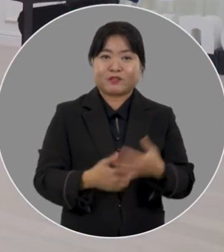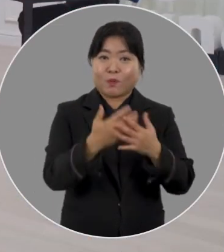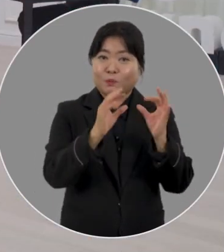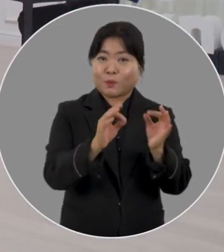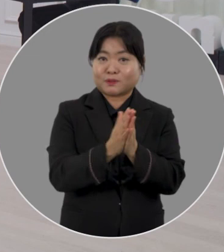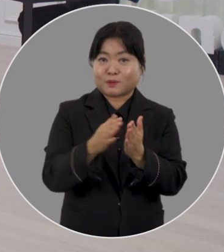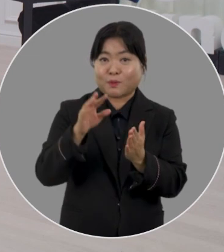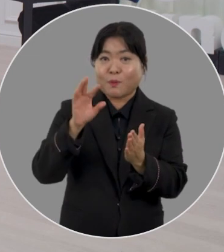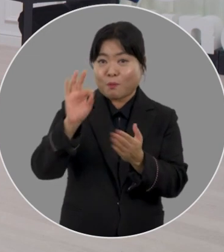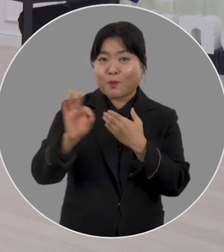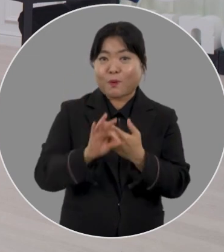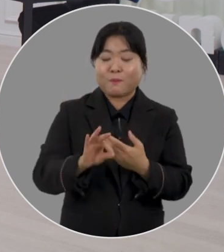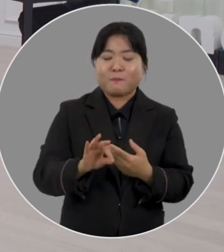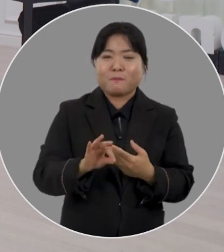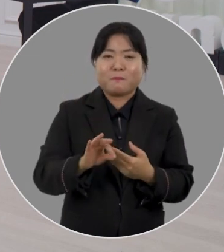영화도 보고 책도 보려면 바쁘네요.